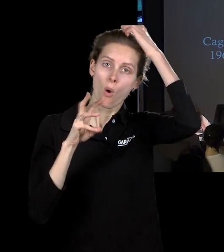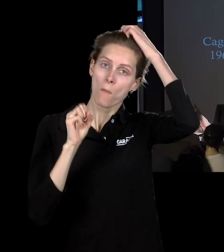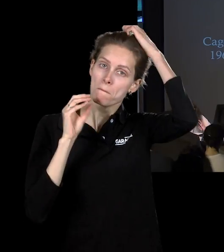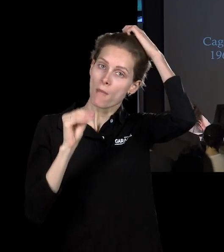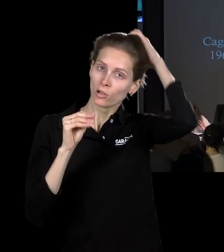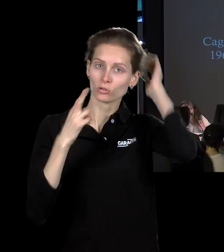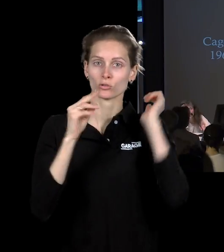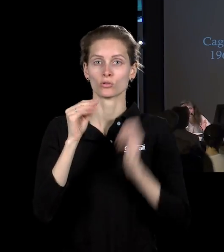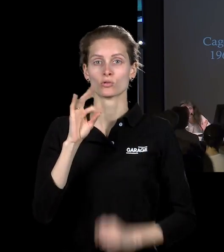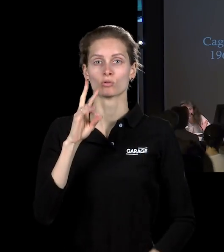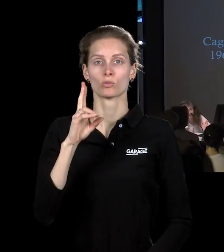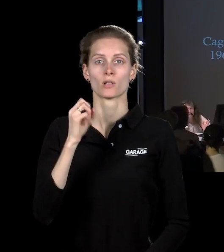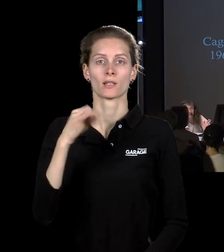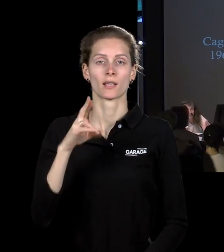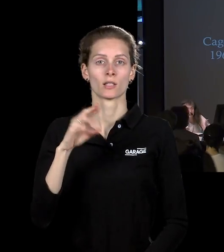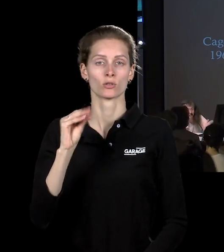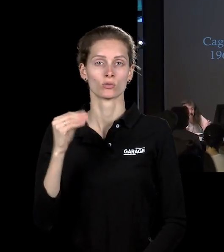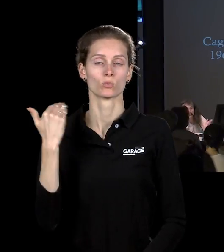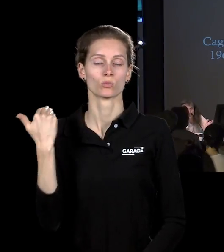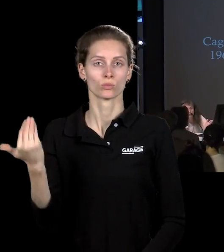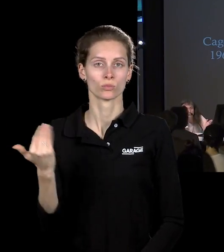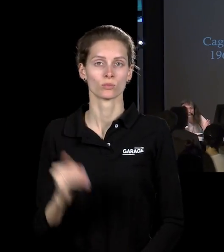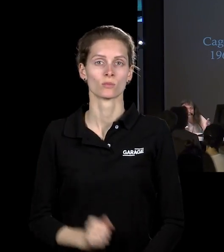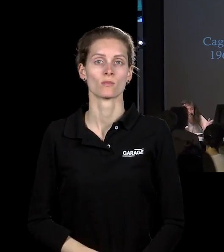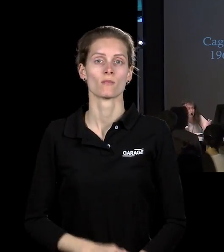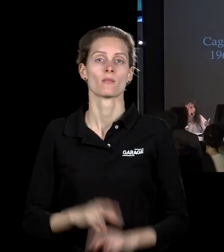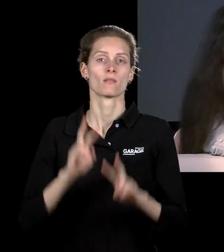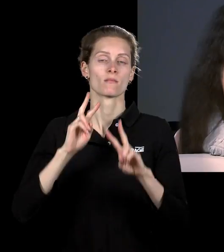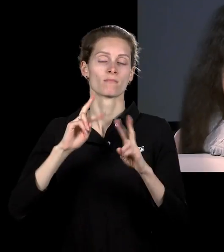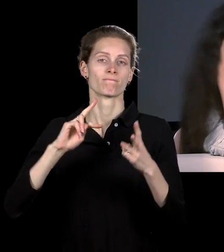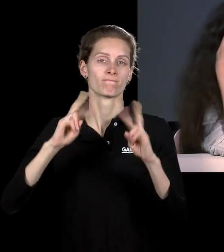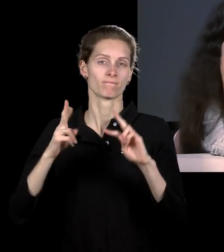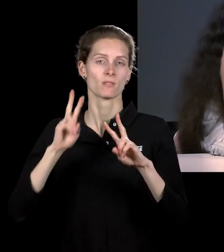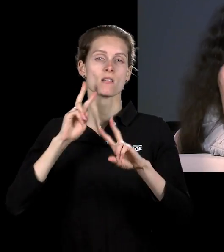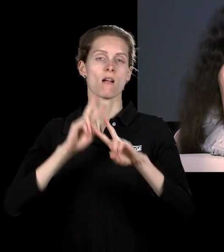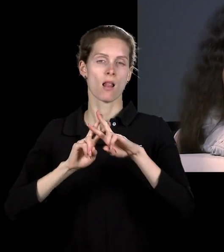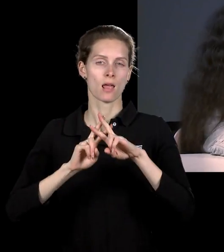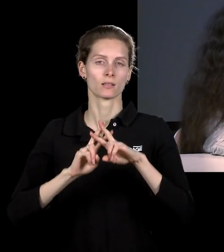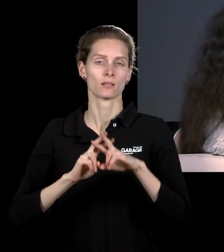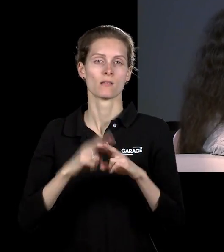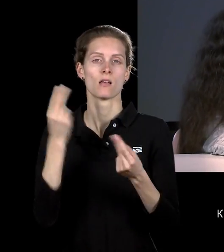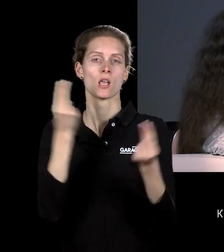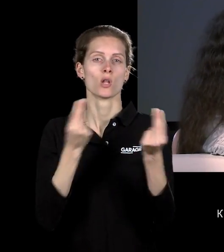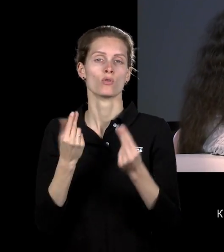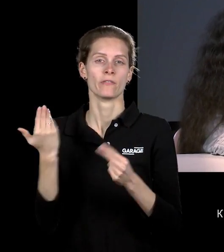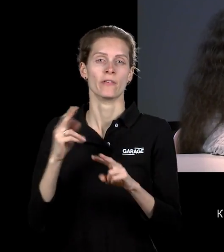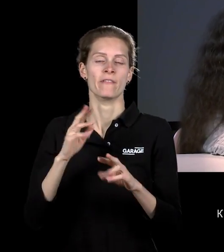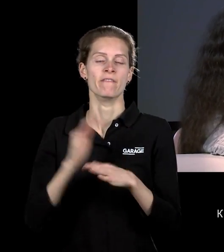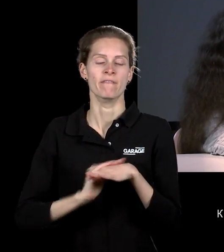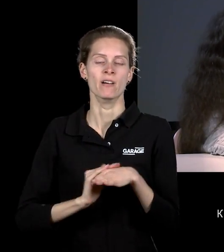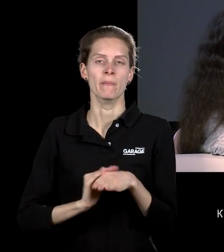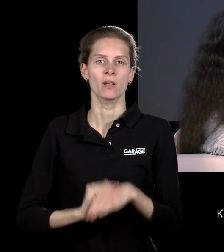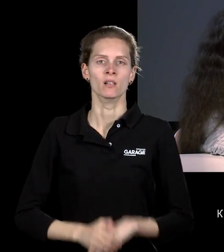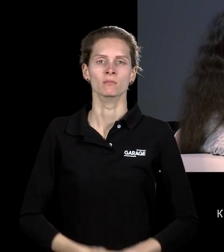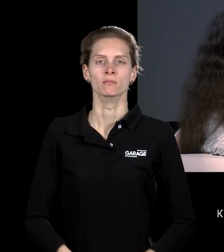композитору Джону Кейджу. Это клетка, это зашифровка, как бы, действительно иллюстрация его фамилии. И при этом